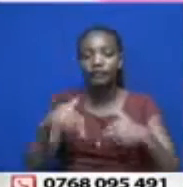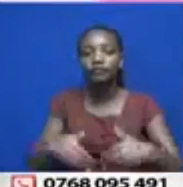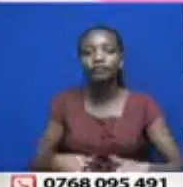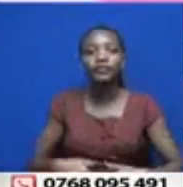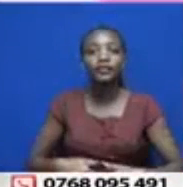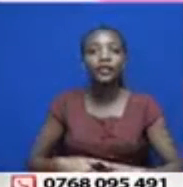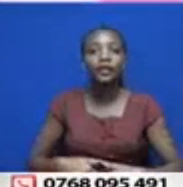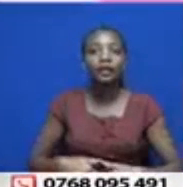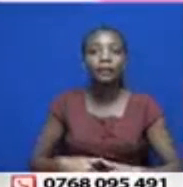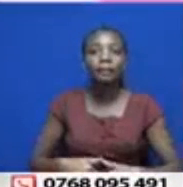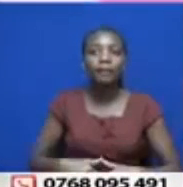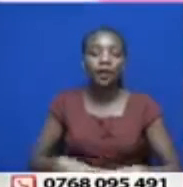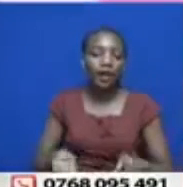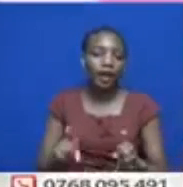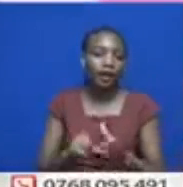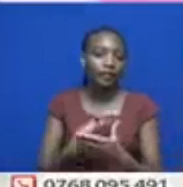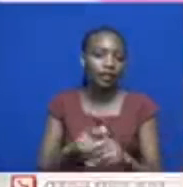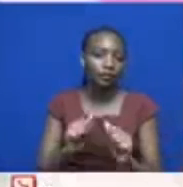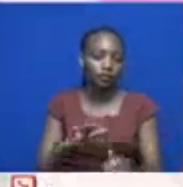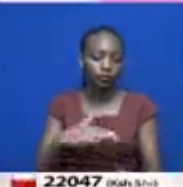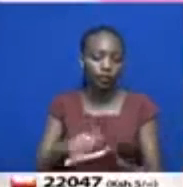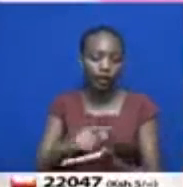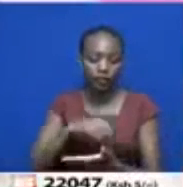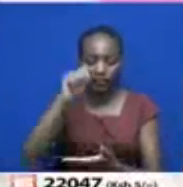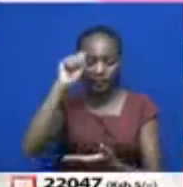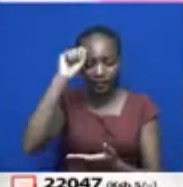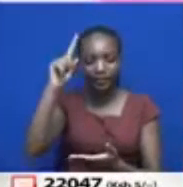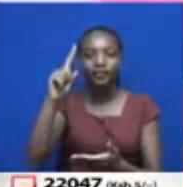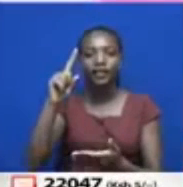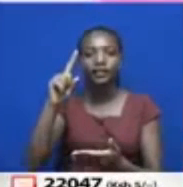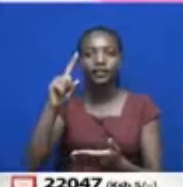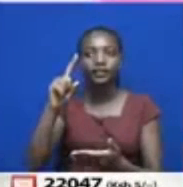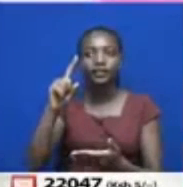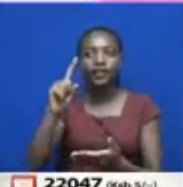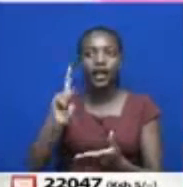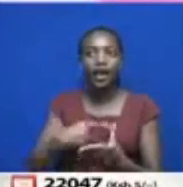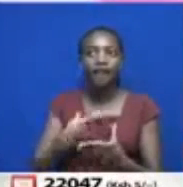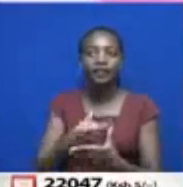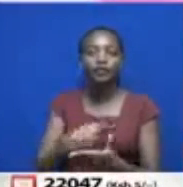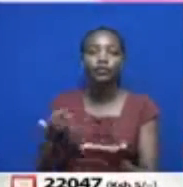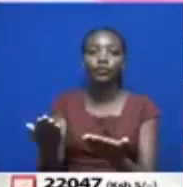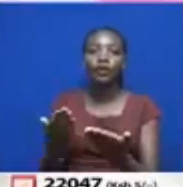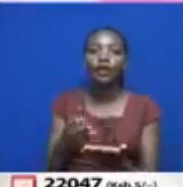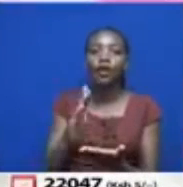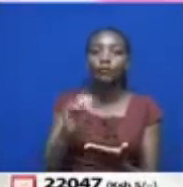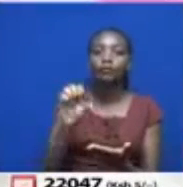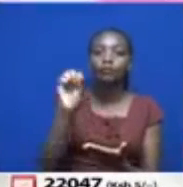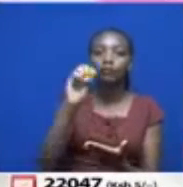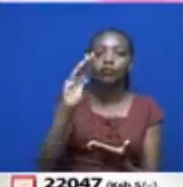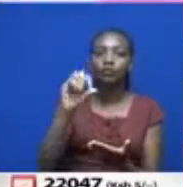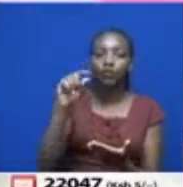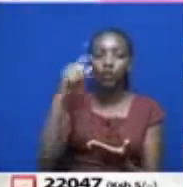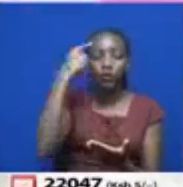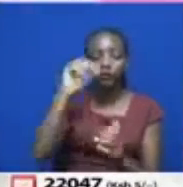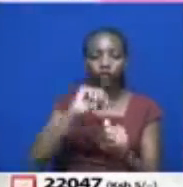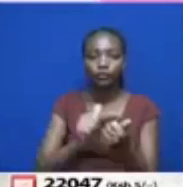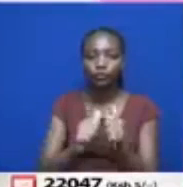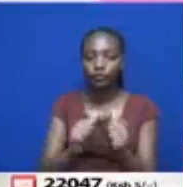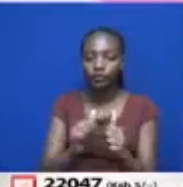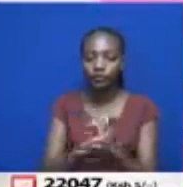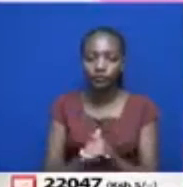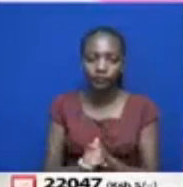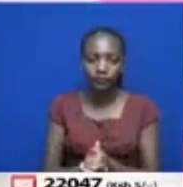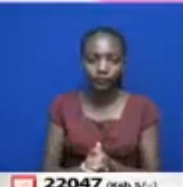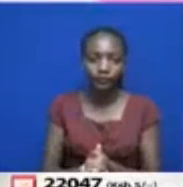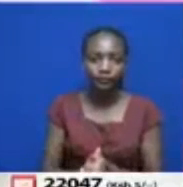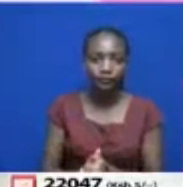wakili, atakuwa anatusaidia kuelewa masuala kadha wa kadha kabla tuweze kumkaribisha mwenzangu Bosco Ambunda pamoja na Jason Sagini waweze kufika